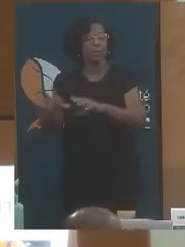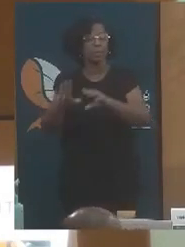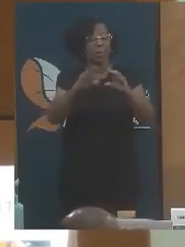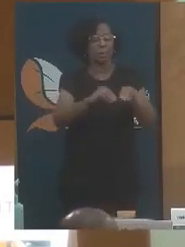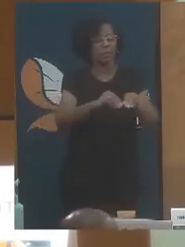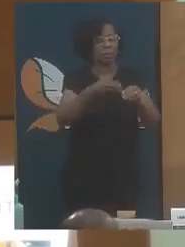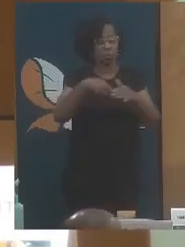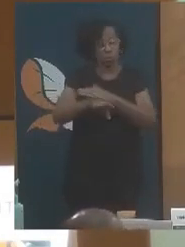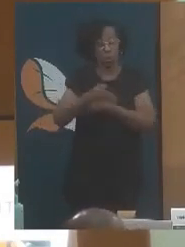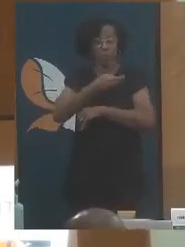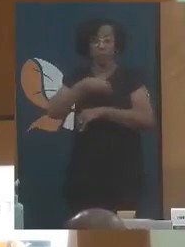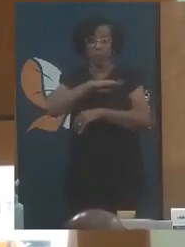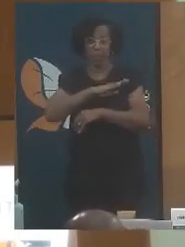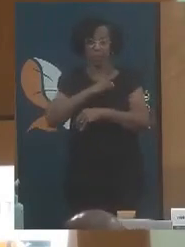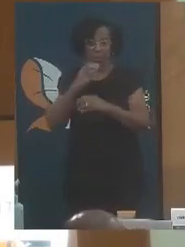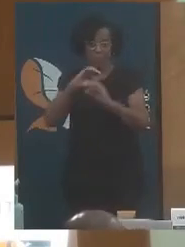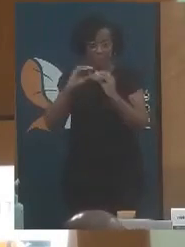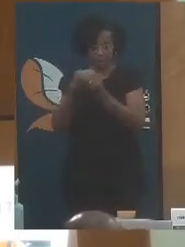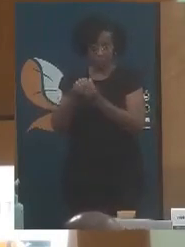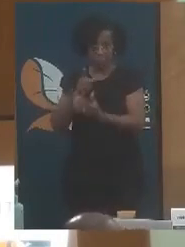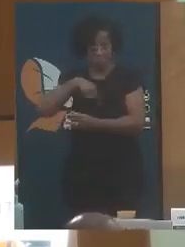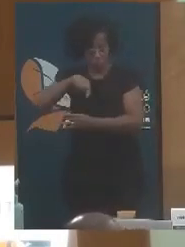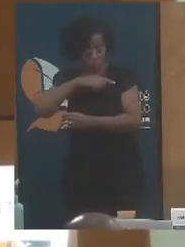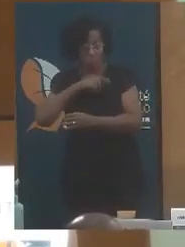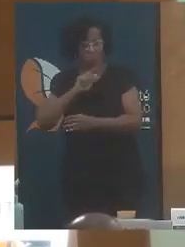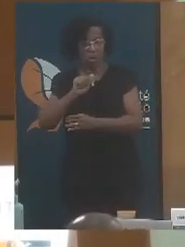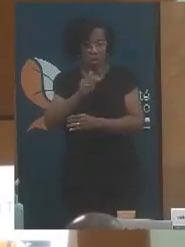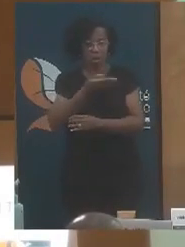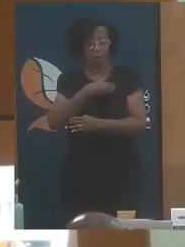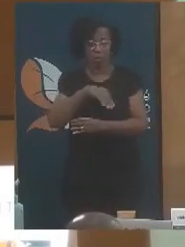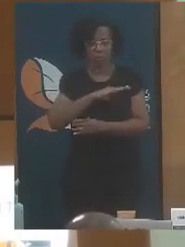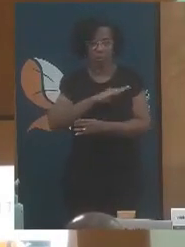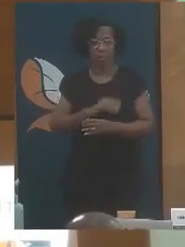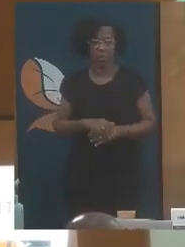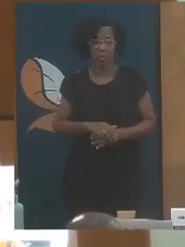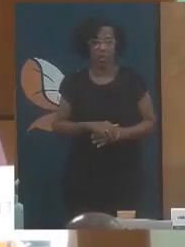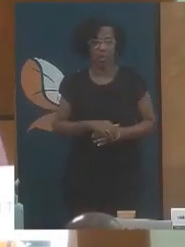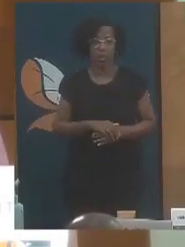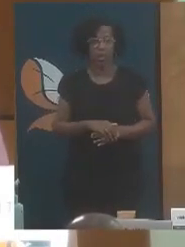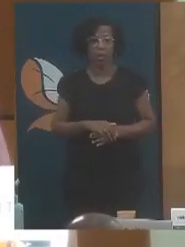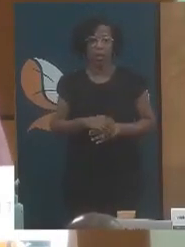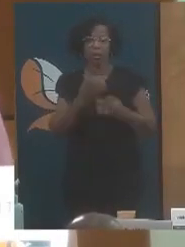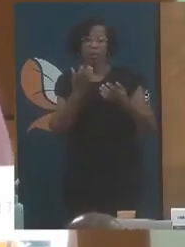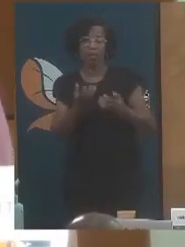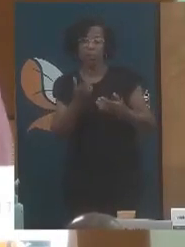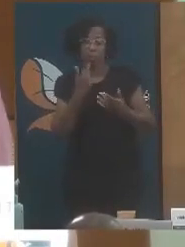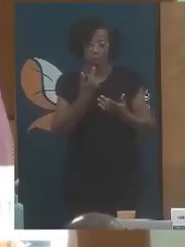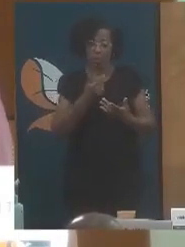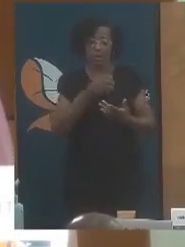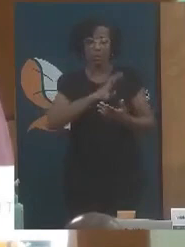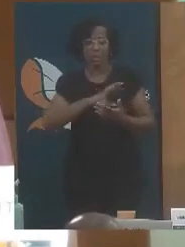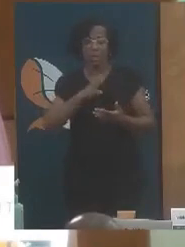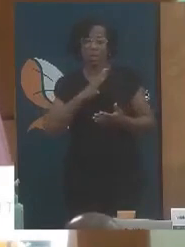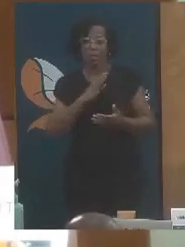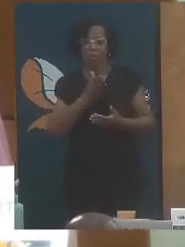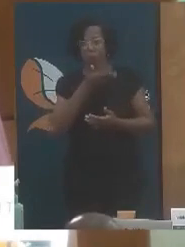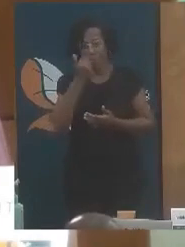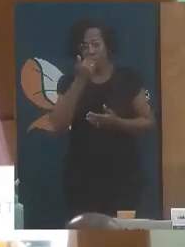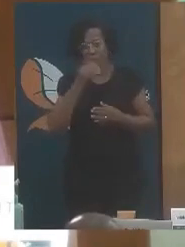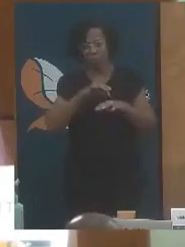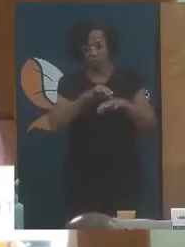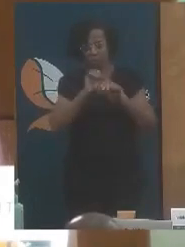CTM, nous en avons la responsabilité, et ce qui est souhaitable, c'est qu'il y ait le meilleur accompagnement